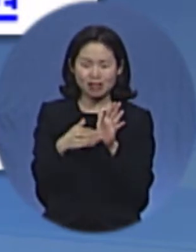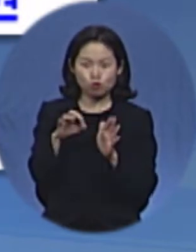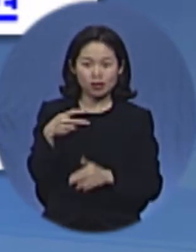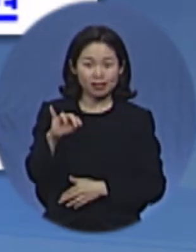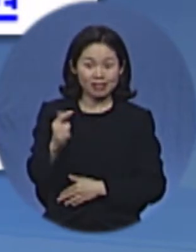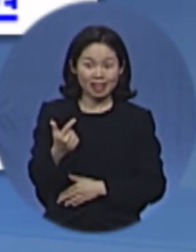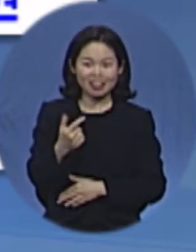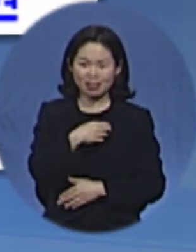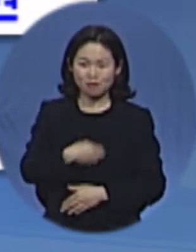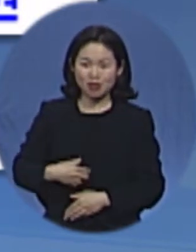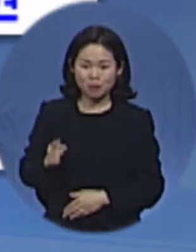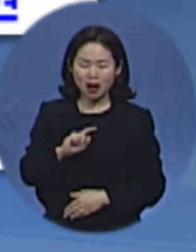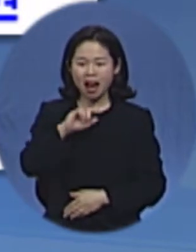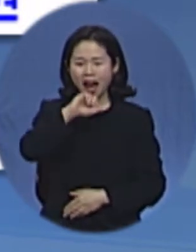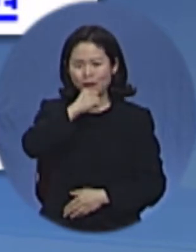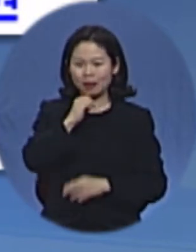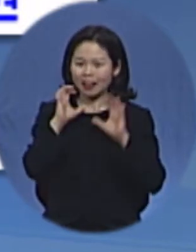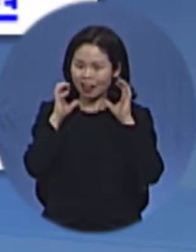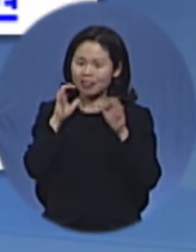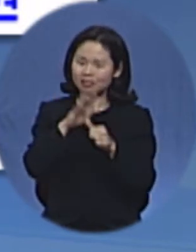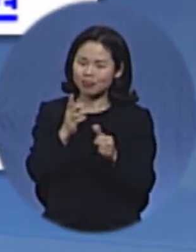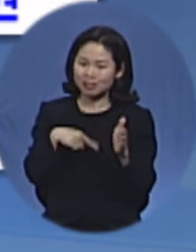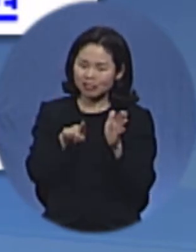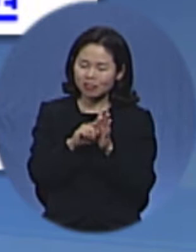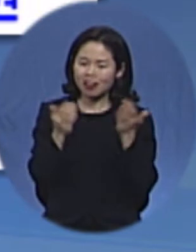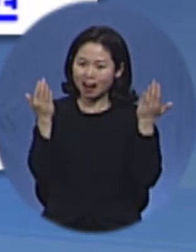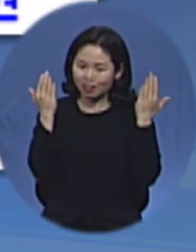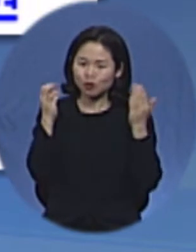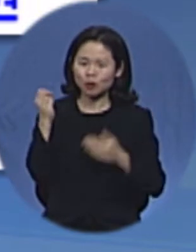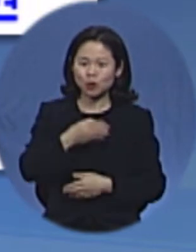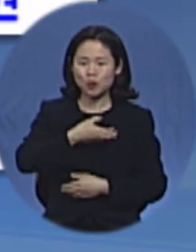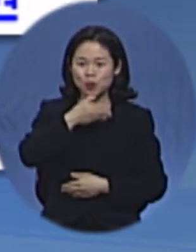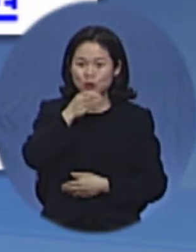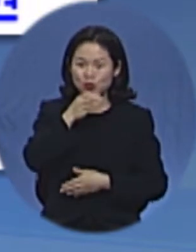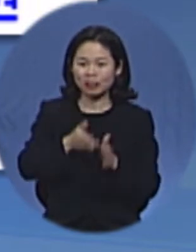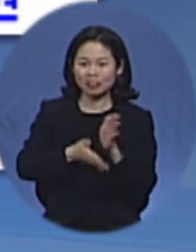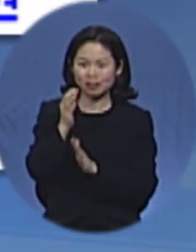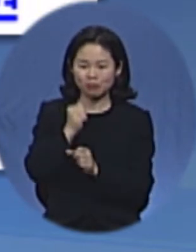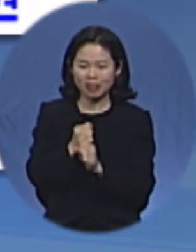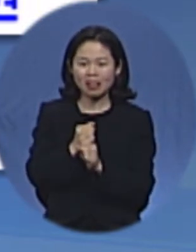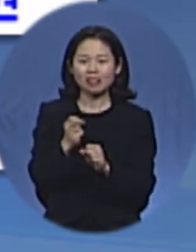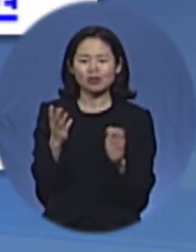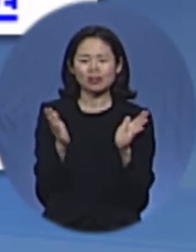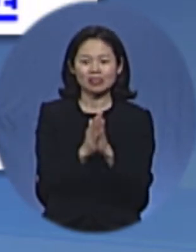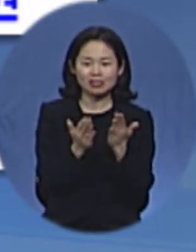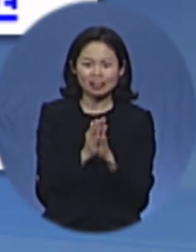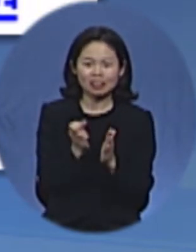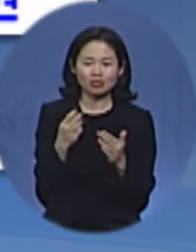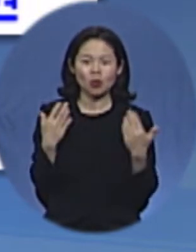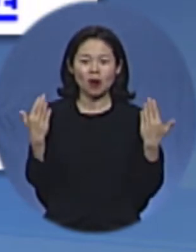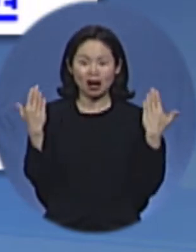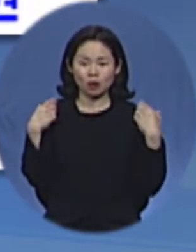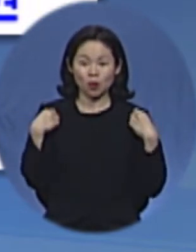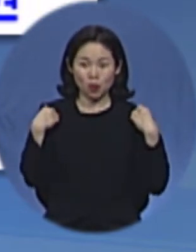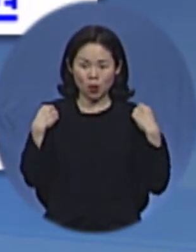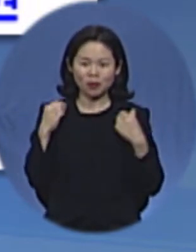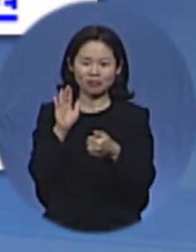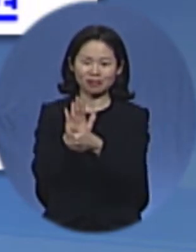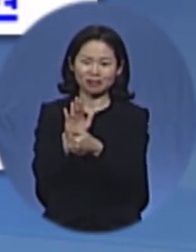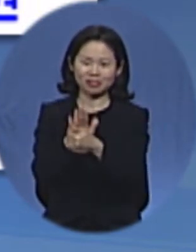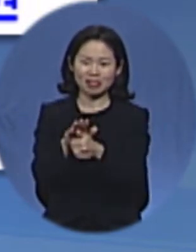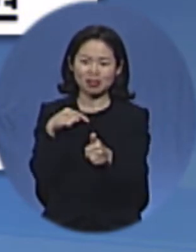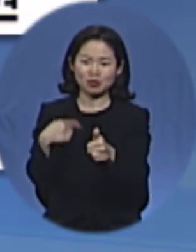캠페인은 아프리카 어린이들을 위해 학교와 식수시설을 건립하고 교과서와 교복을 제공하는 교육 지원